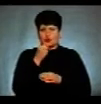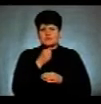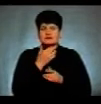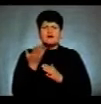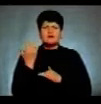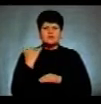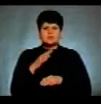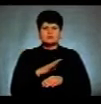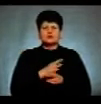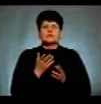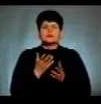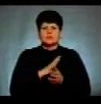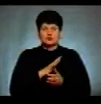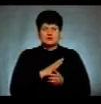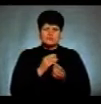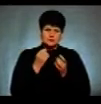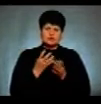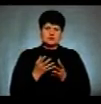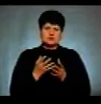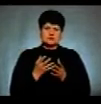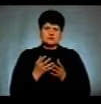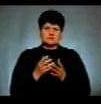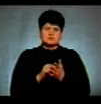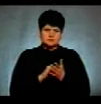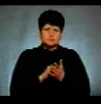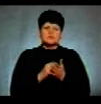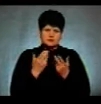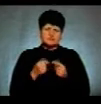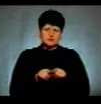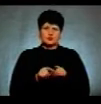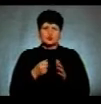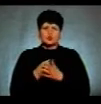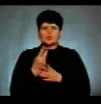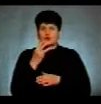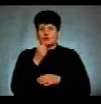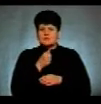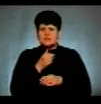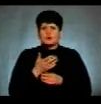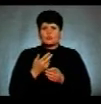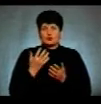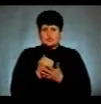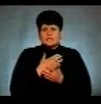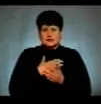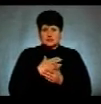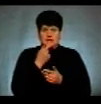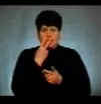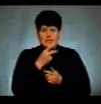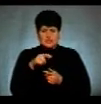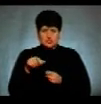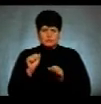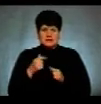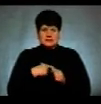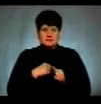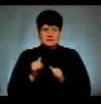які діяли, звичайні, паперові, не електронні, вони також на 3 місяці. Тобто, в принципі, наші глядачі могли себе забезпечити на якийсь